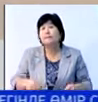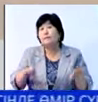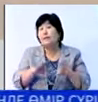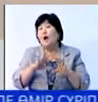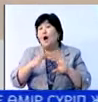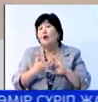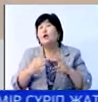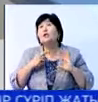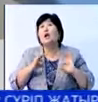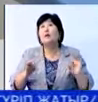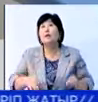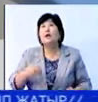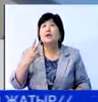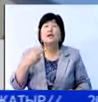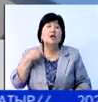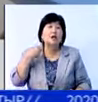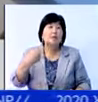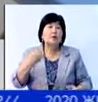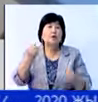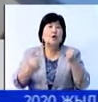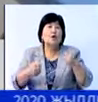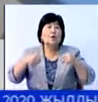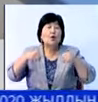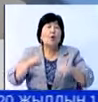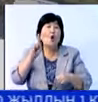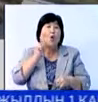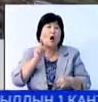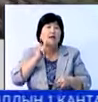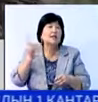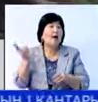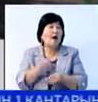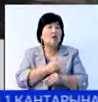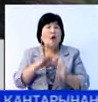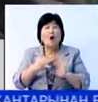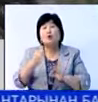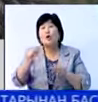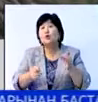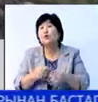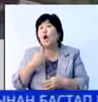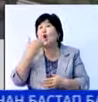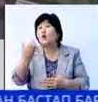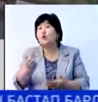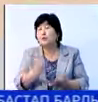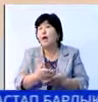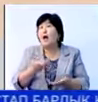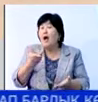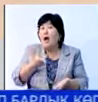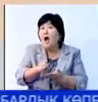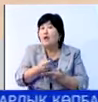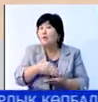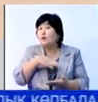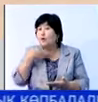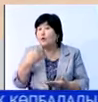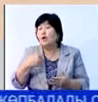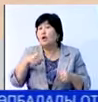Сондай-ақ аудандық прокуратура екі борышкерді жүргізуші куәлігінен уақытша айыру жөнінде аудандық сотқа ұсыныс берді. Ал алимент төлеуге құлықсыз